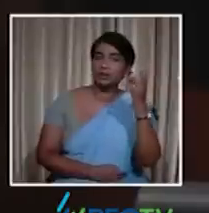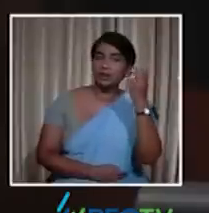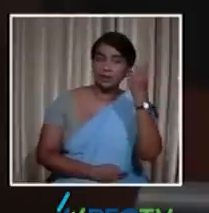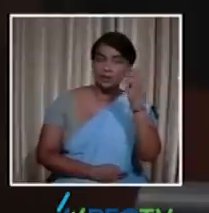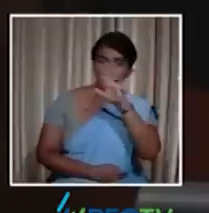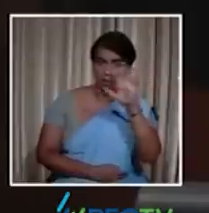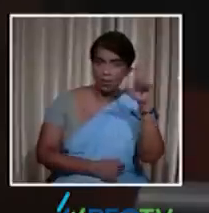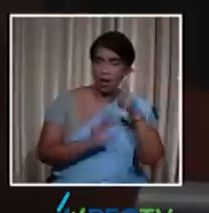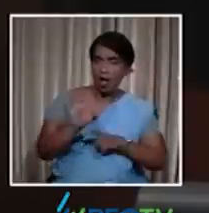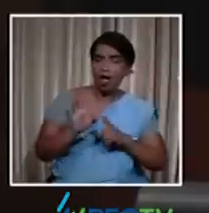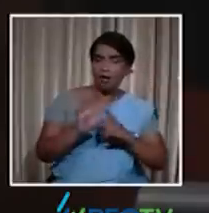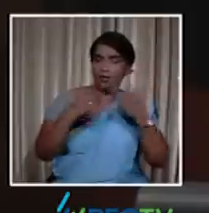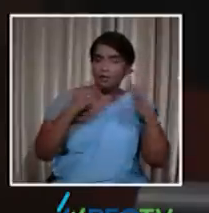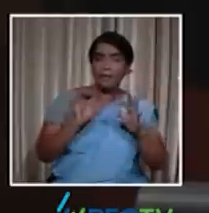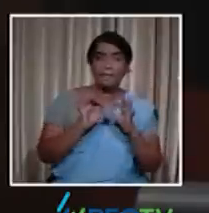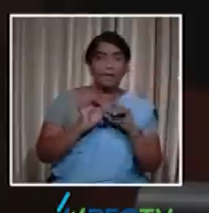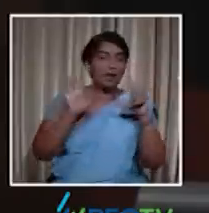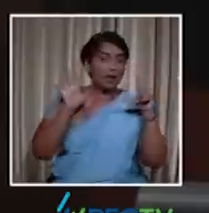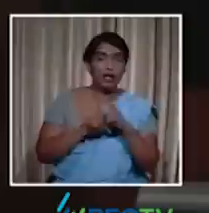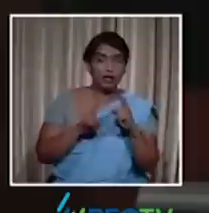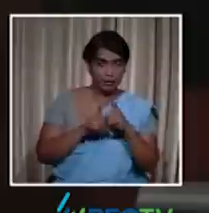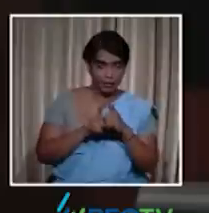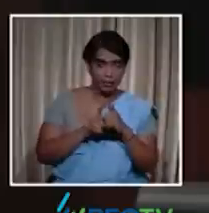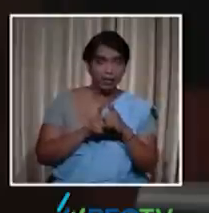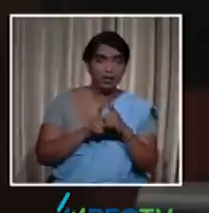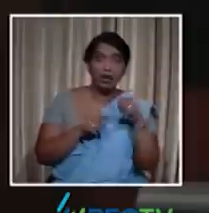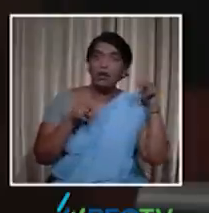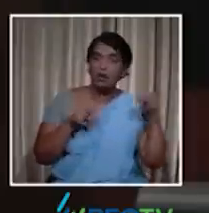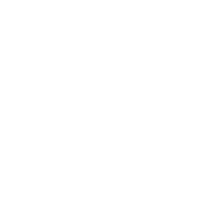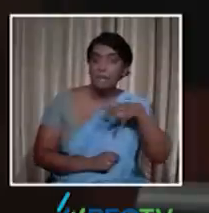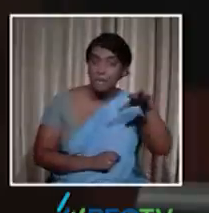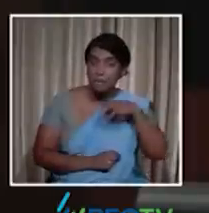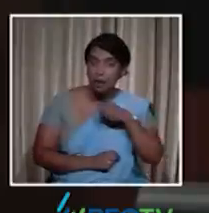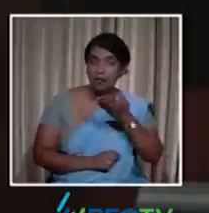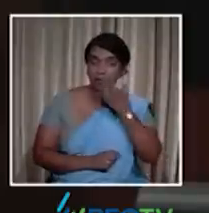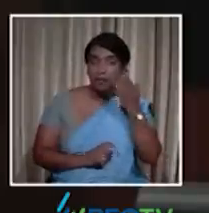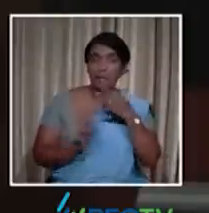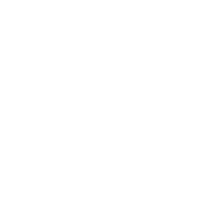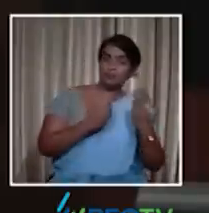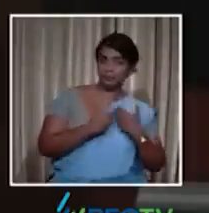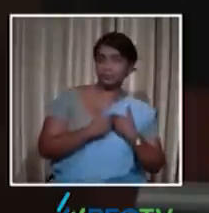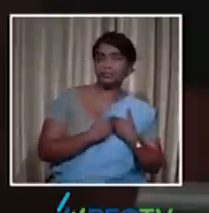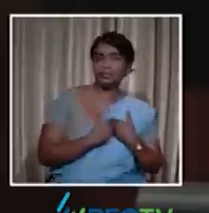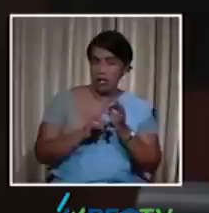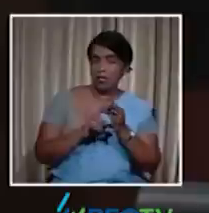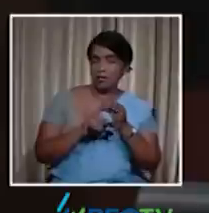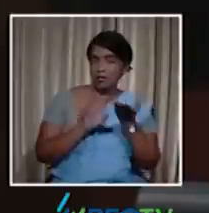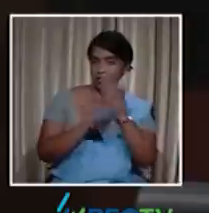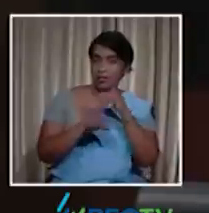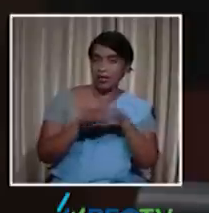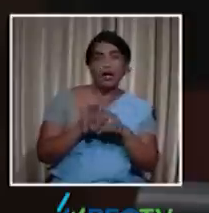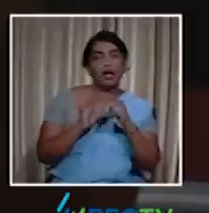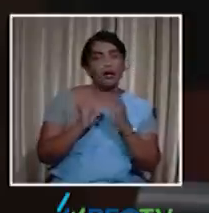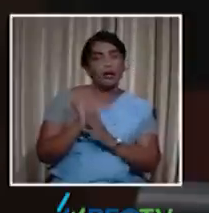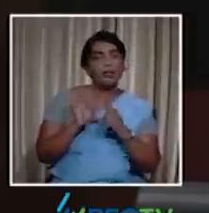2059 වර්ෂයේ අවසාන වෙනකොට බිලියන 7ක තිබුණු විදේශ සංචිතය අද අපි බාර ගන්නකොට මිලියන 50ක්වත් නැහැ. මම පිළිගන්නවා IMF එකට